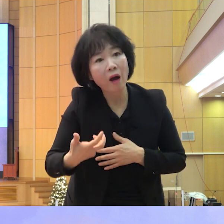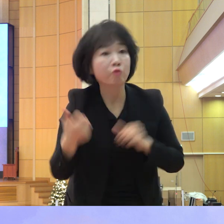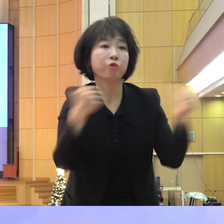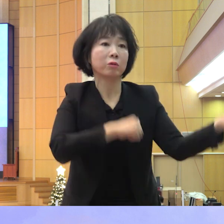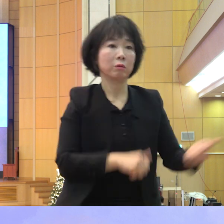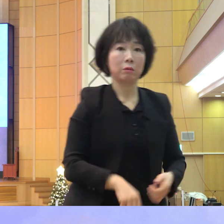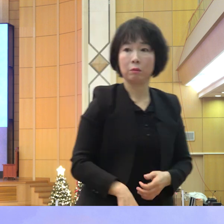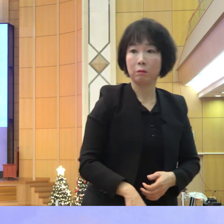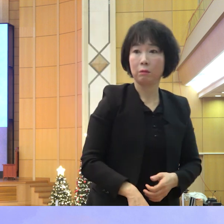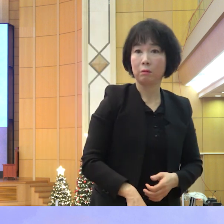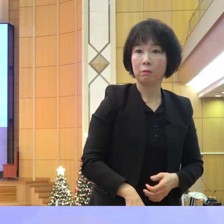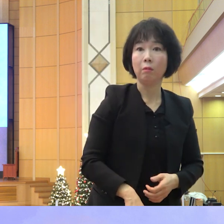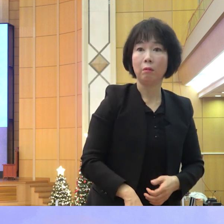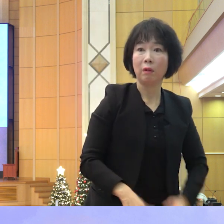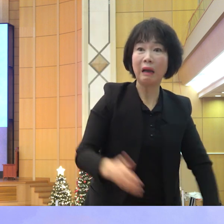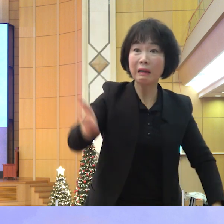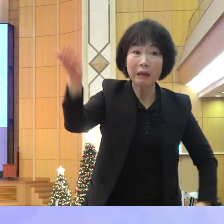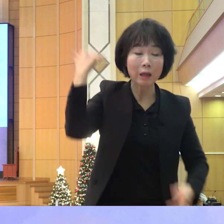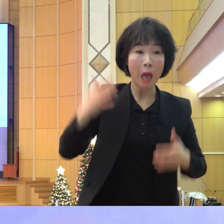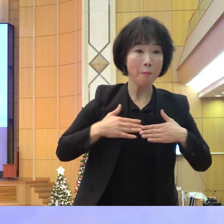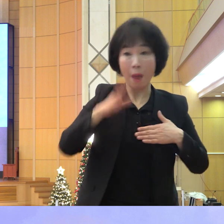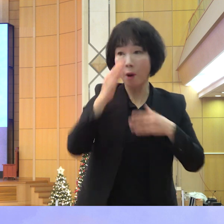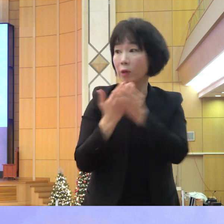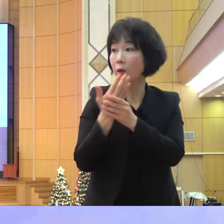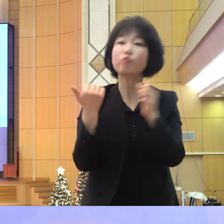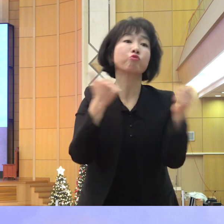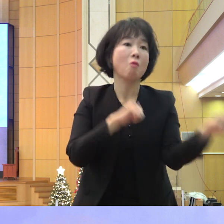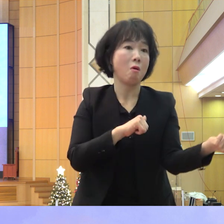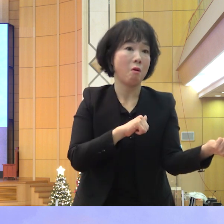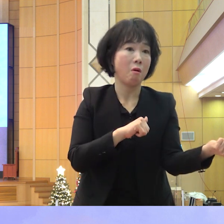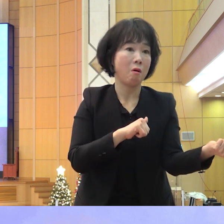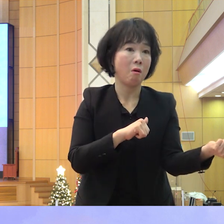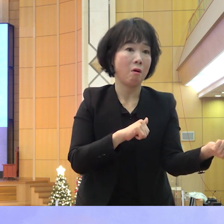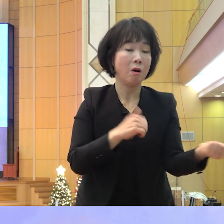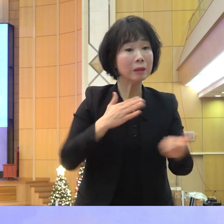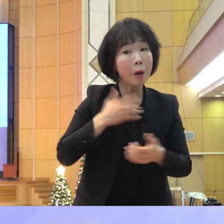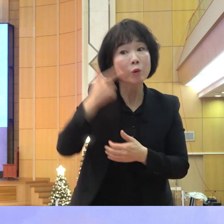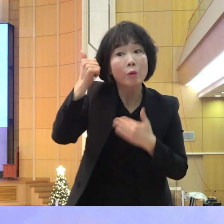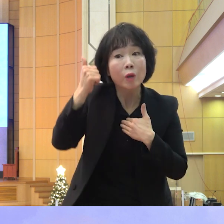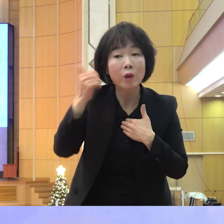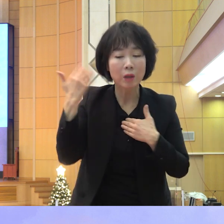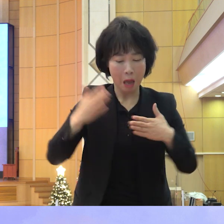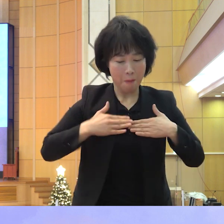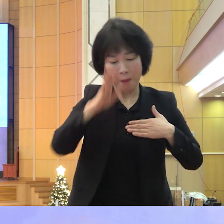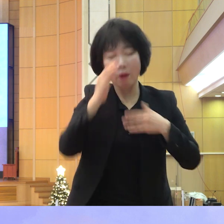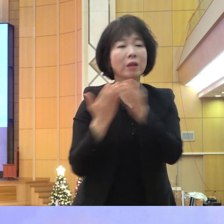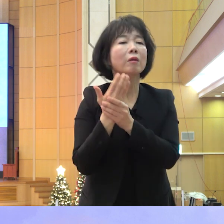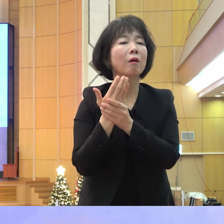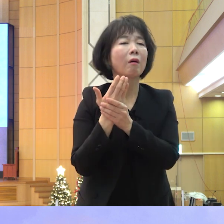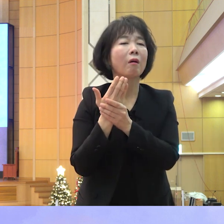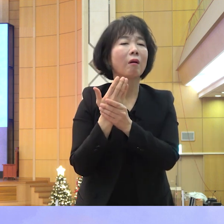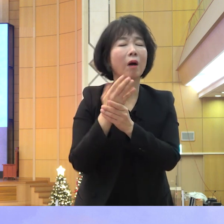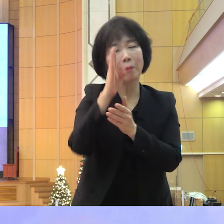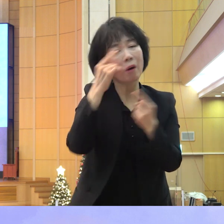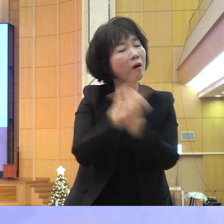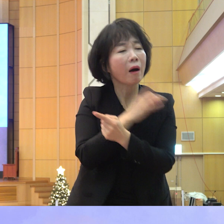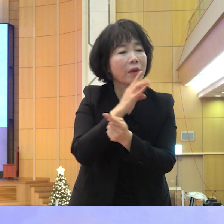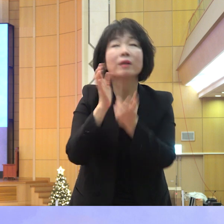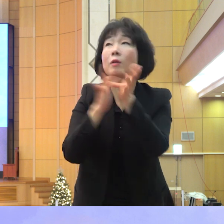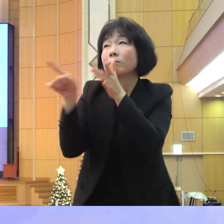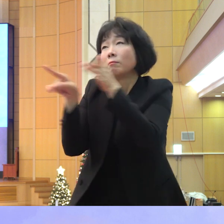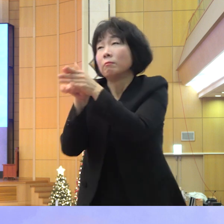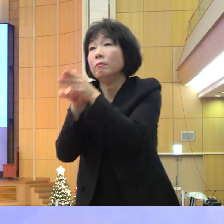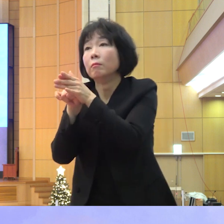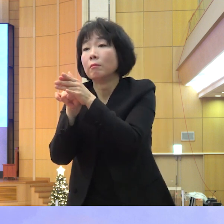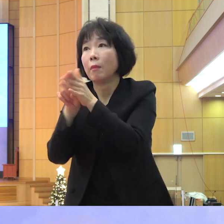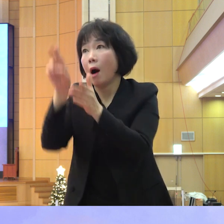저도 폐병 걸려가지고 병원에서 못 고친다 그래가지고 죽을 날 기다리다가 예수 믿고 고침 받아가지고 예수 믿고 이렇게